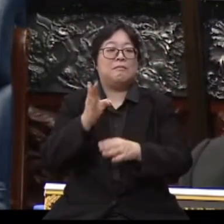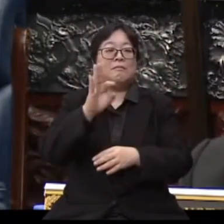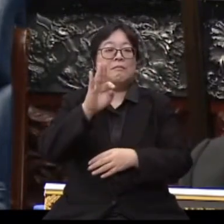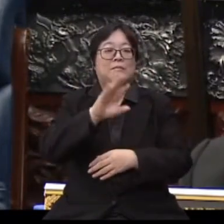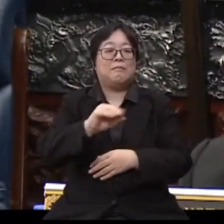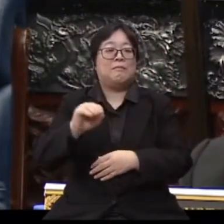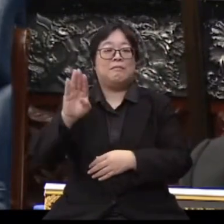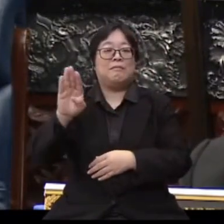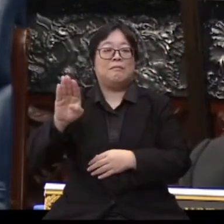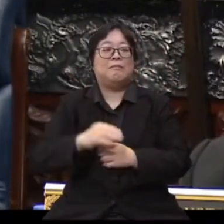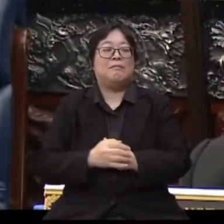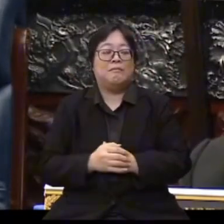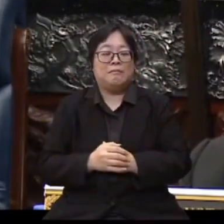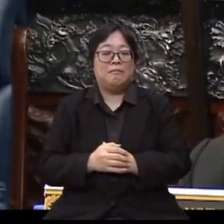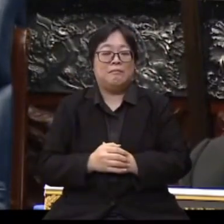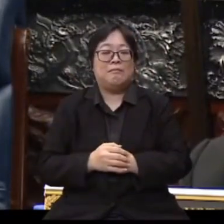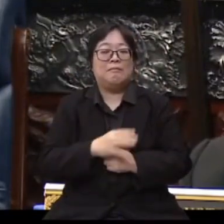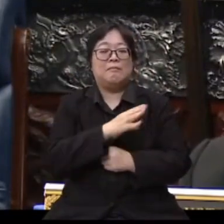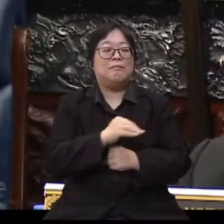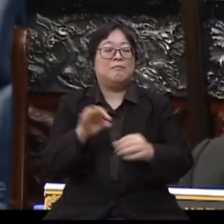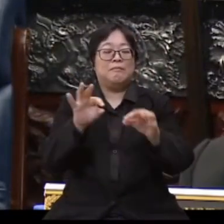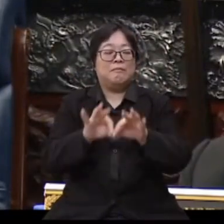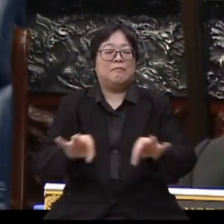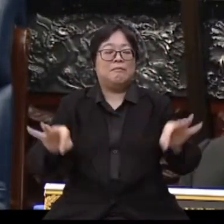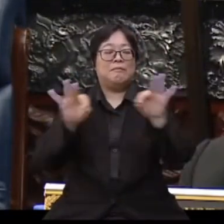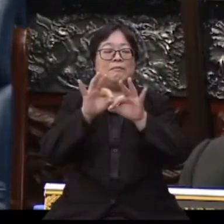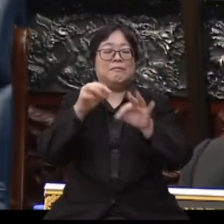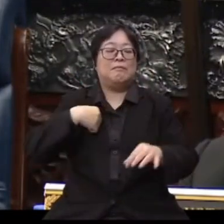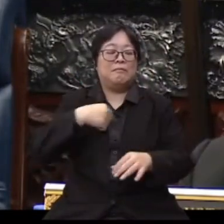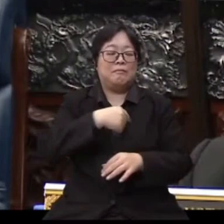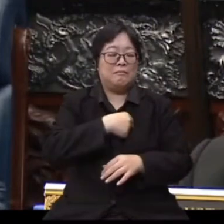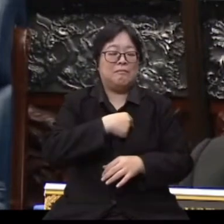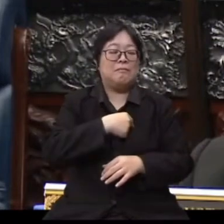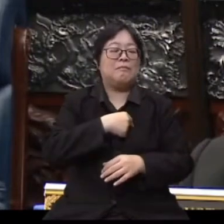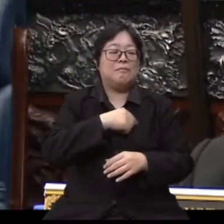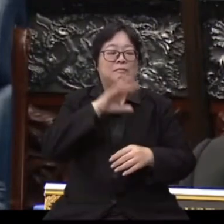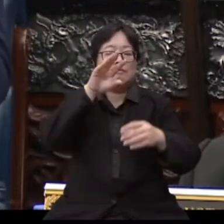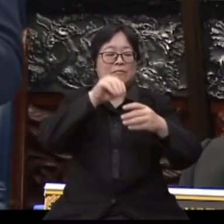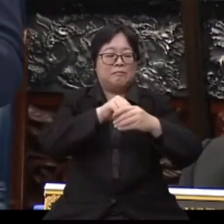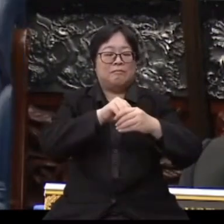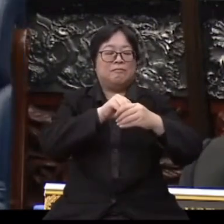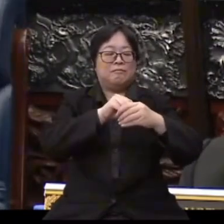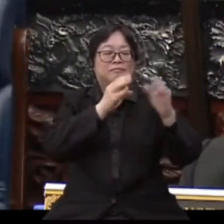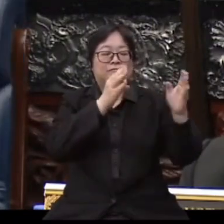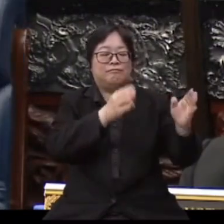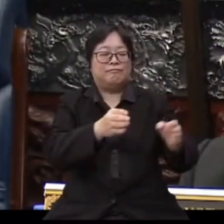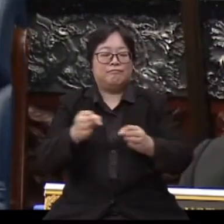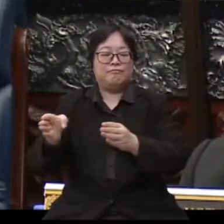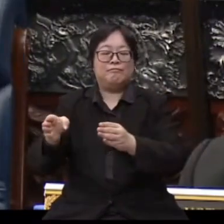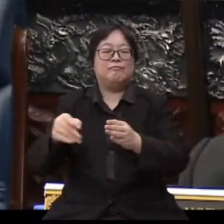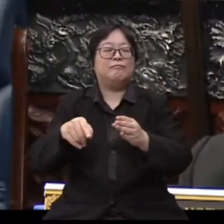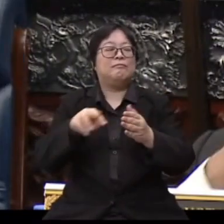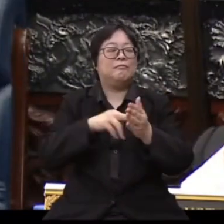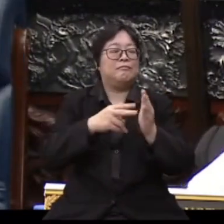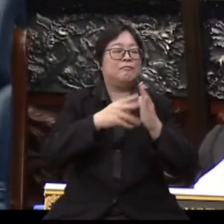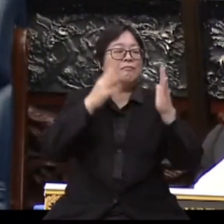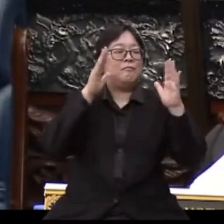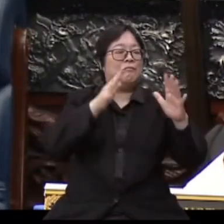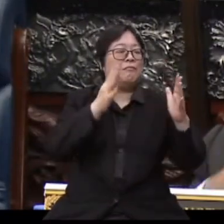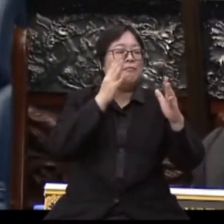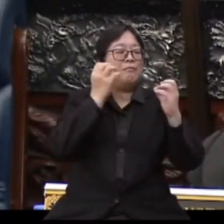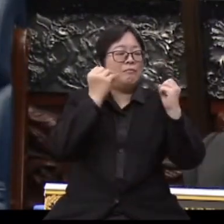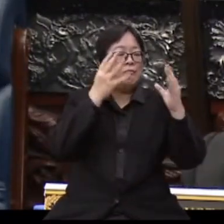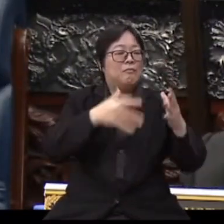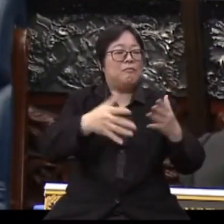F&B. Dan menjadi keutamaan kita untuk menskalakan mereka supaya lebih ramai yang